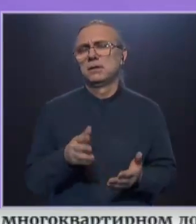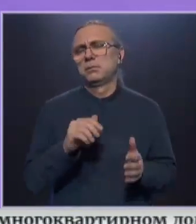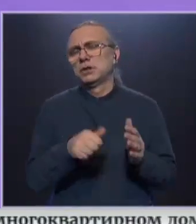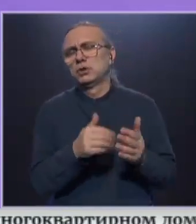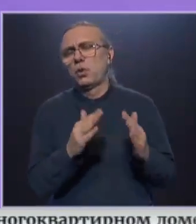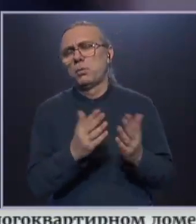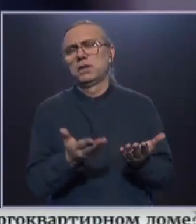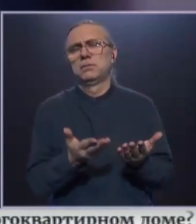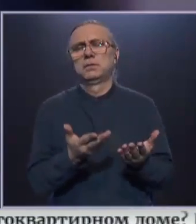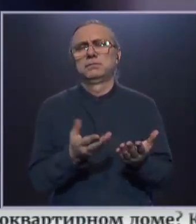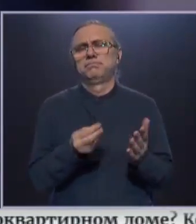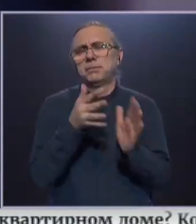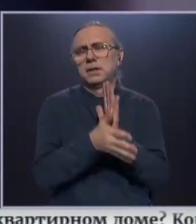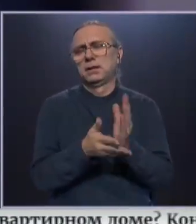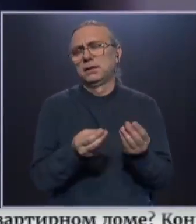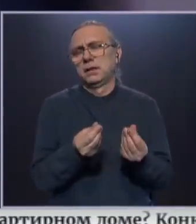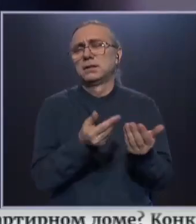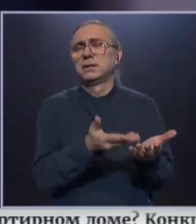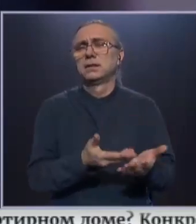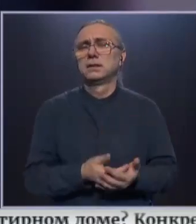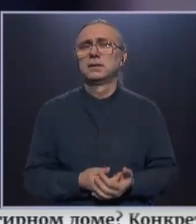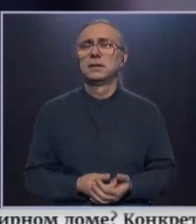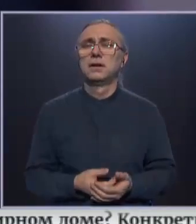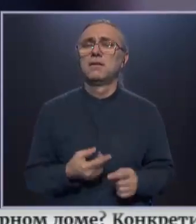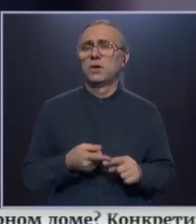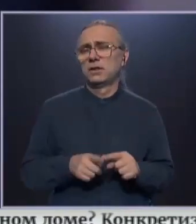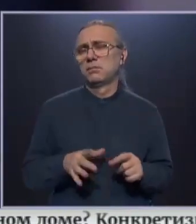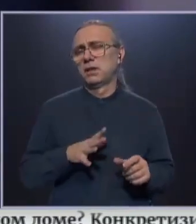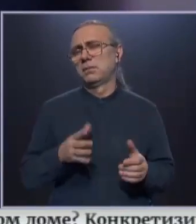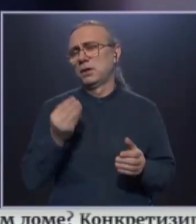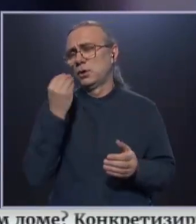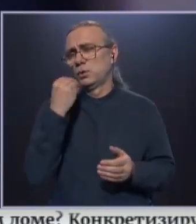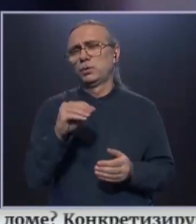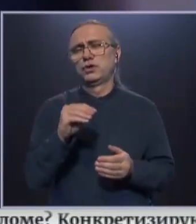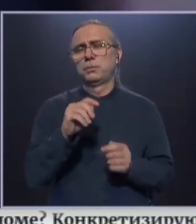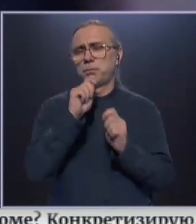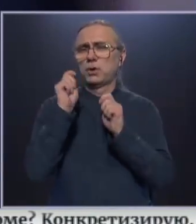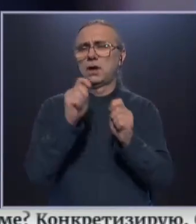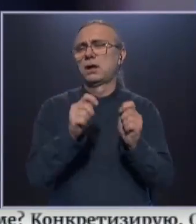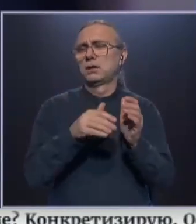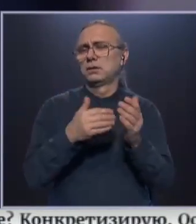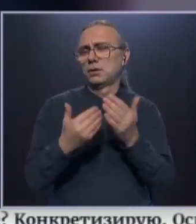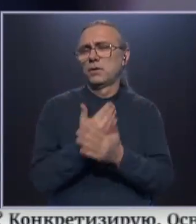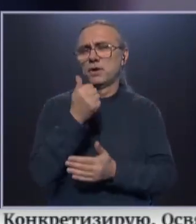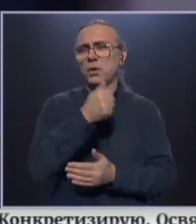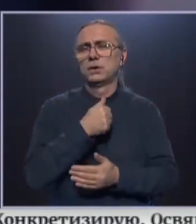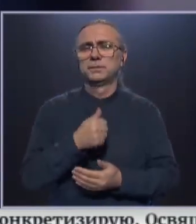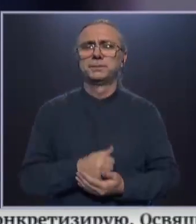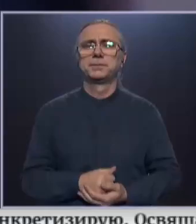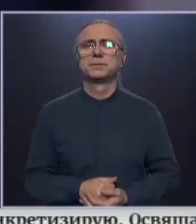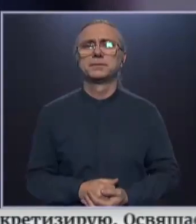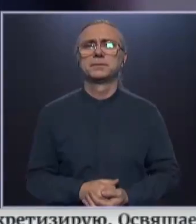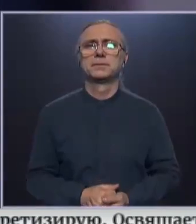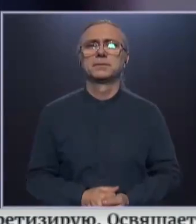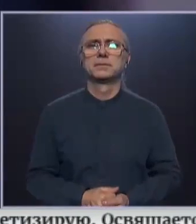бы пошли бы эти деньги. Вот был бы, наверное, лучший подарок на Новый год. Да, давайте вернемся